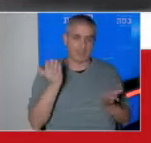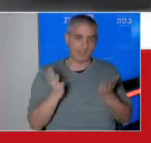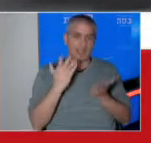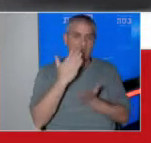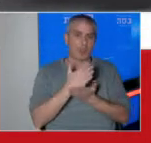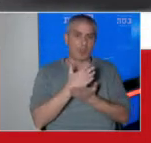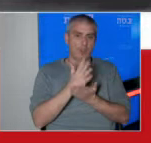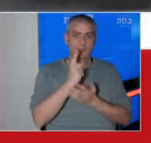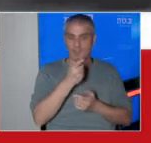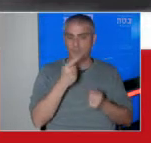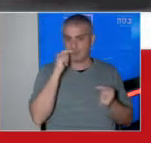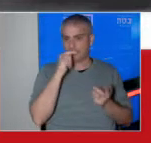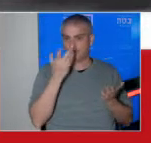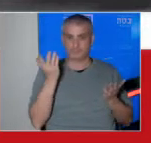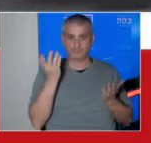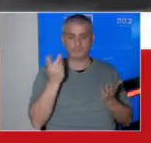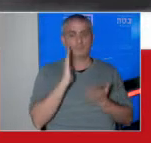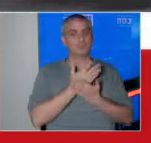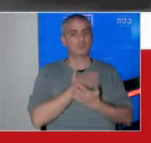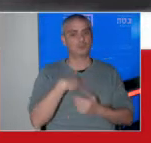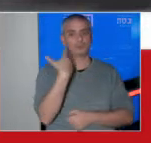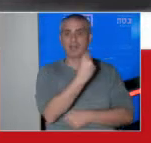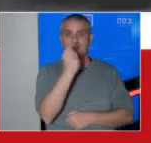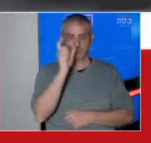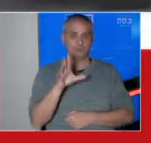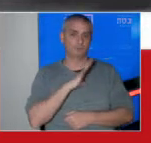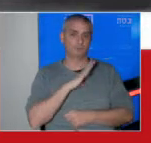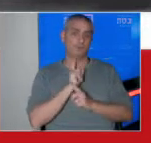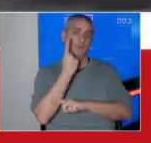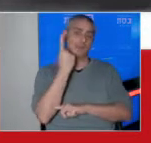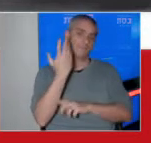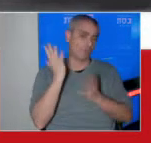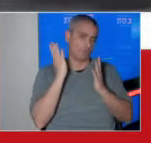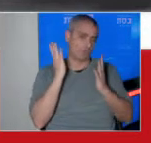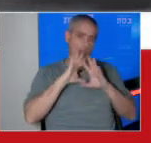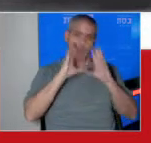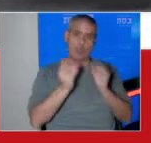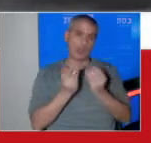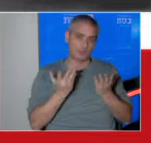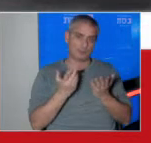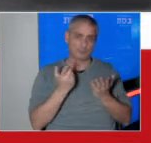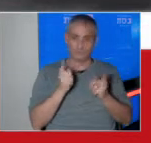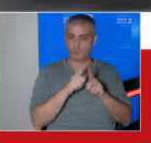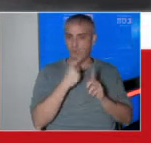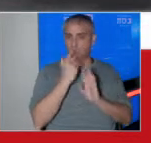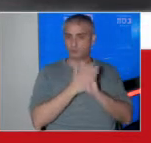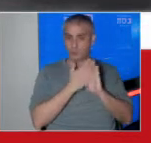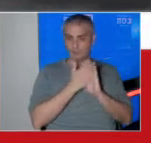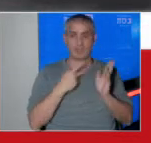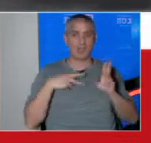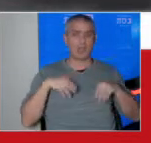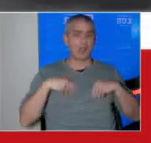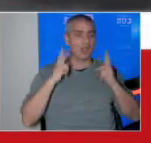את הקו, במידה ואתה מחליט שאתה רוצה לחסן אנשים שהם בסיכון גבוה. זה דבר מאוד כוללני. בעניין הוא, כמו שאתה אמרת, זה